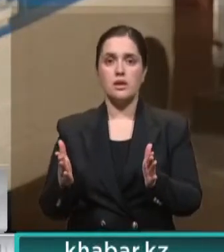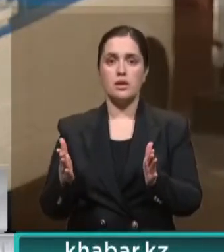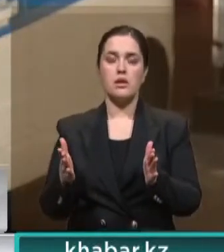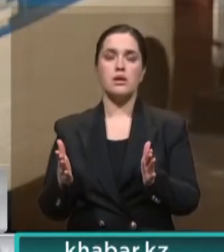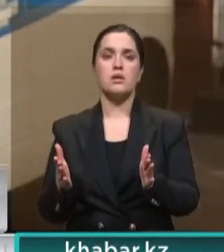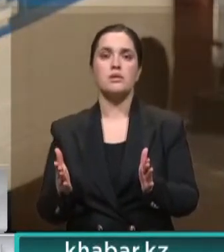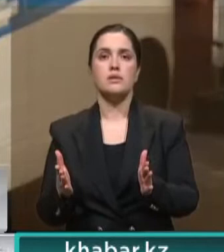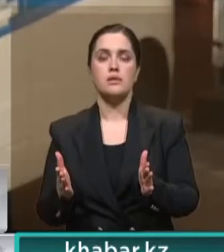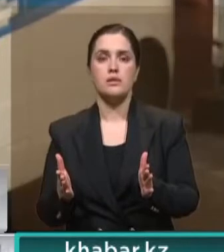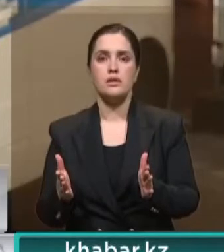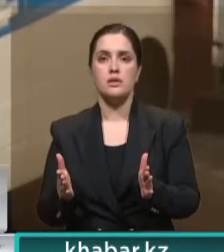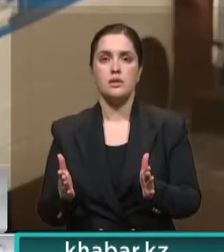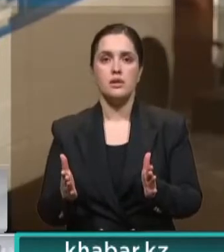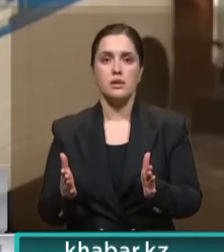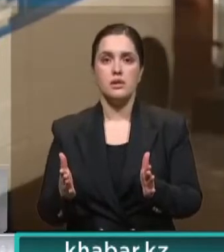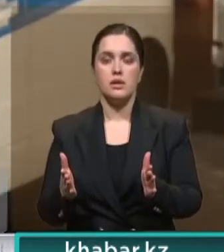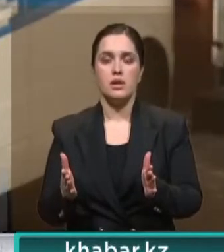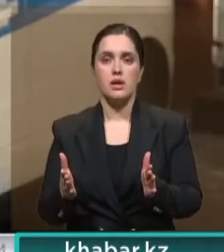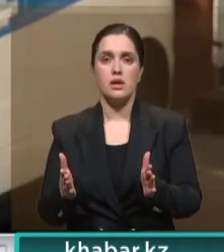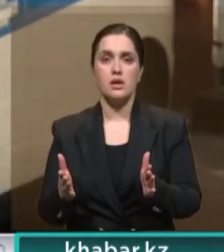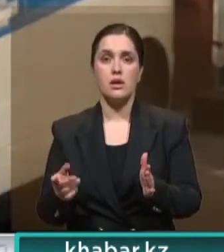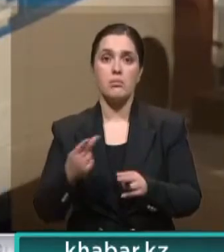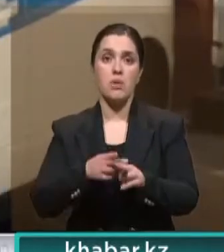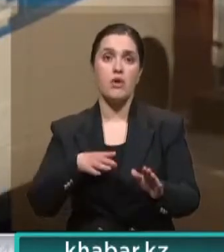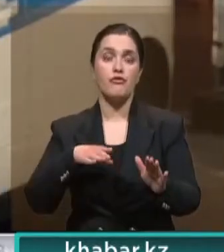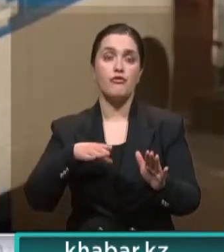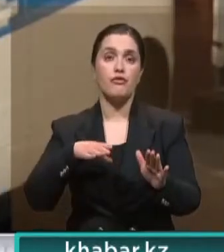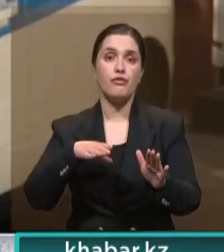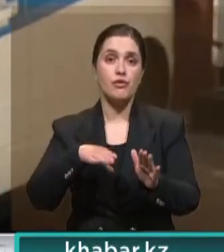подсыпку, и, значит, которая влечет возникновение ДТП.